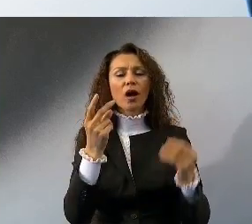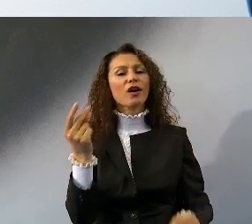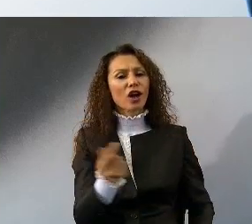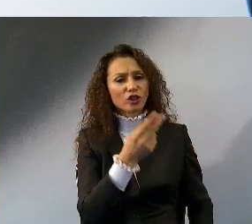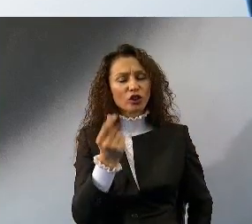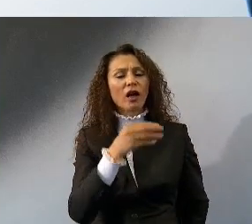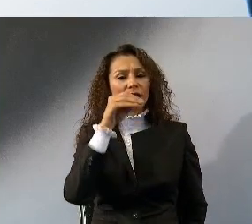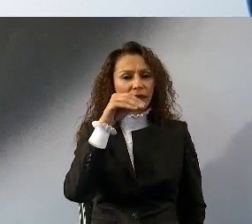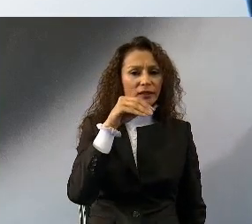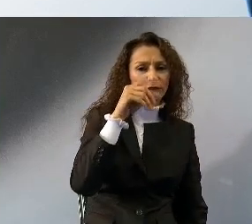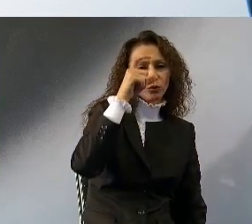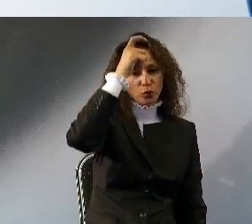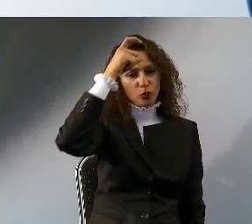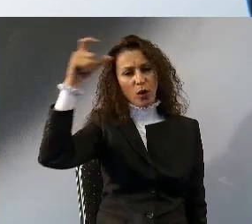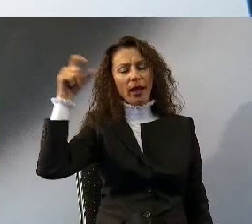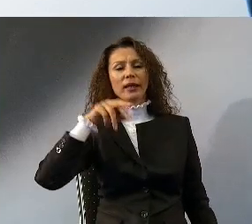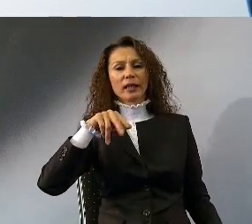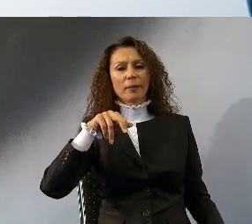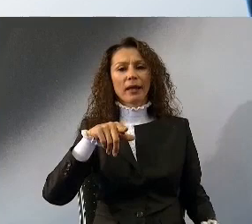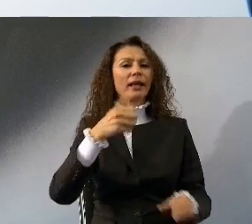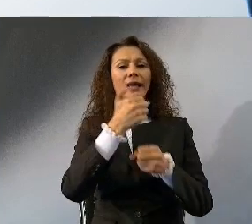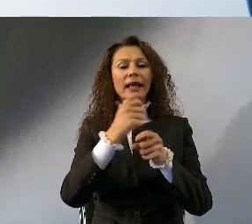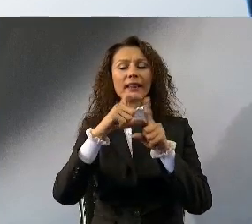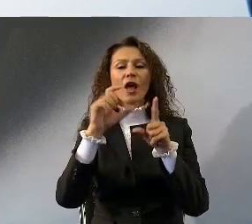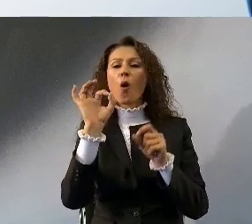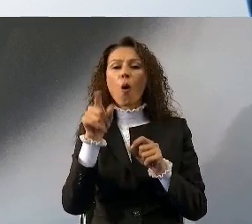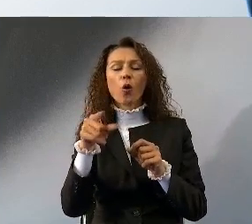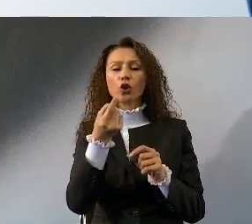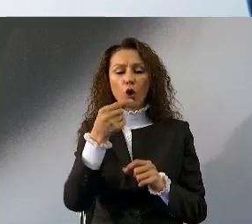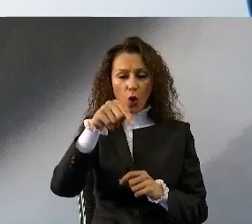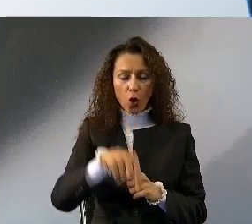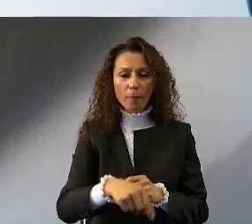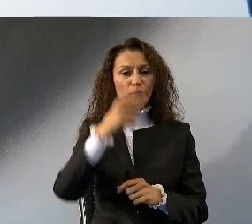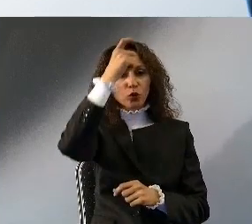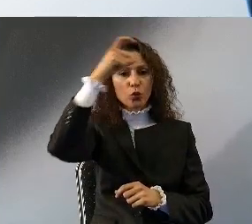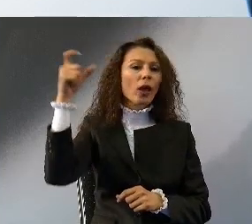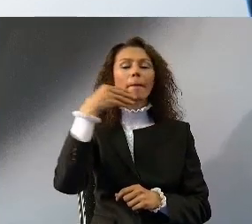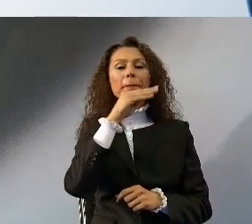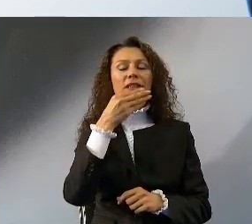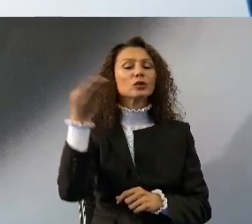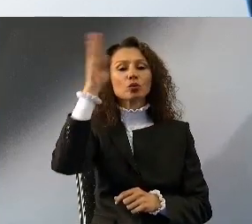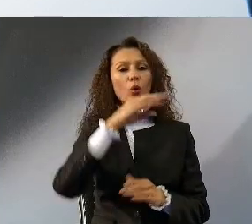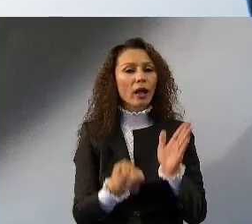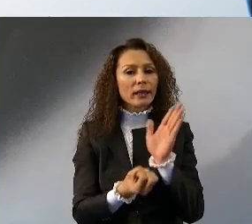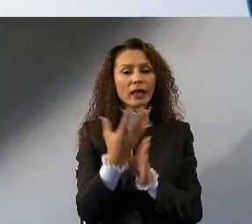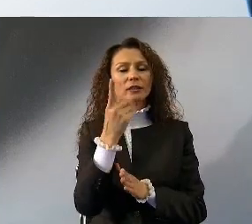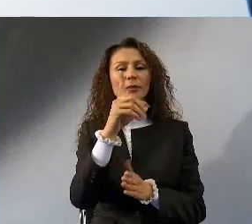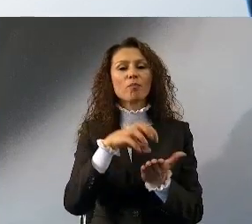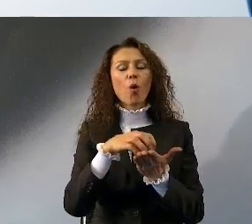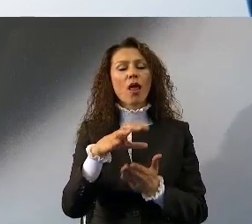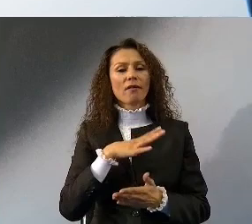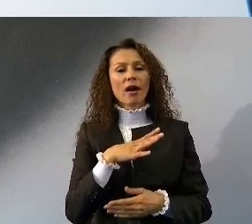kaçak girse de Türkiye'ye. Hibrit, GDO'lu tohumlarla silajlık mısır üretiyoruz. Türkiye'de mısırın sulamadan yetiştiği bir tane bölge